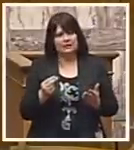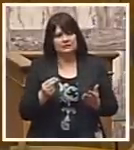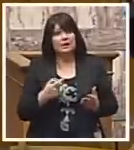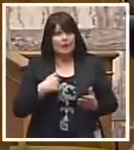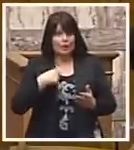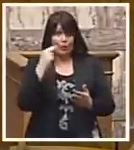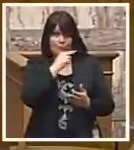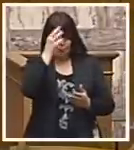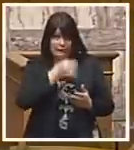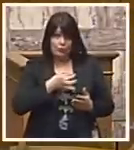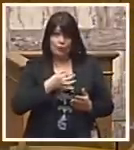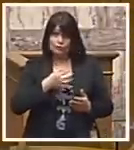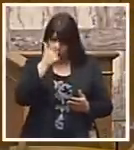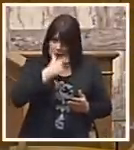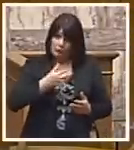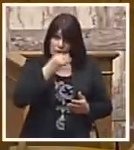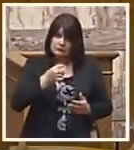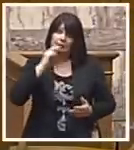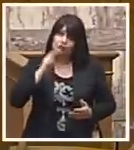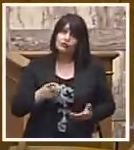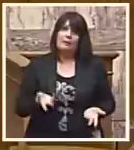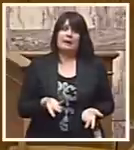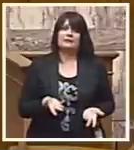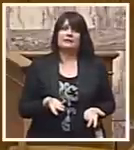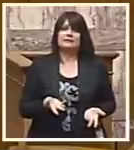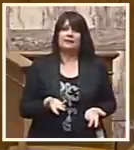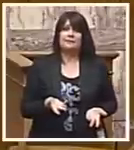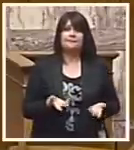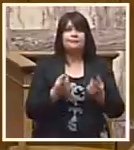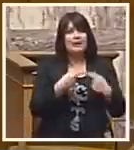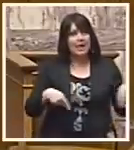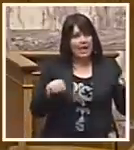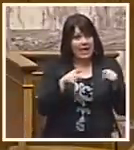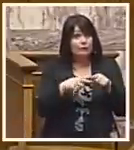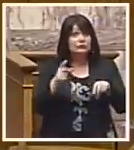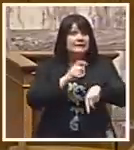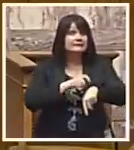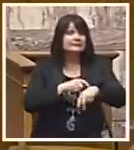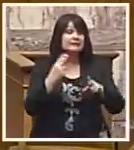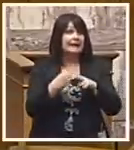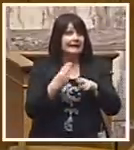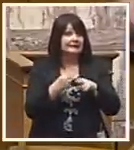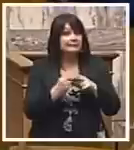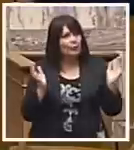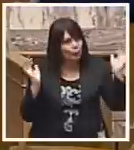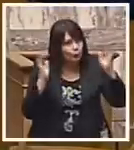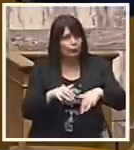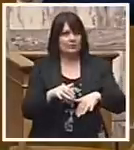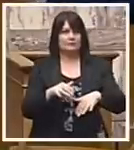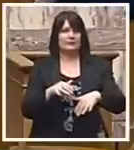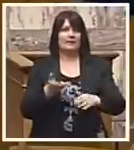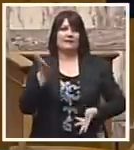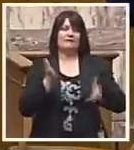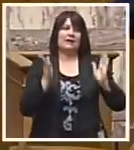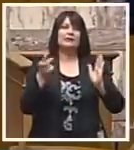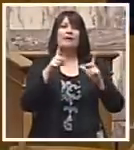Πρωθυπουργός και σας έδωσα την απάντηση. Ότι ήρθατε στην αίθουσα σε αυτή την κρίσιμη στιγμή, διότι η εικόνα η οποία θα έμενε αύριο και